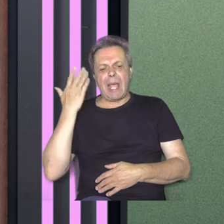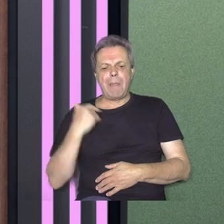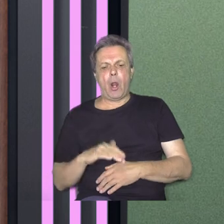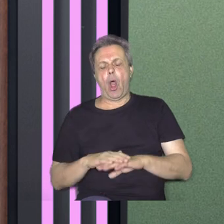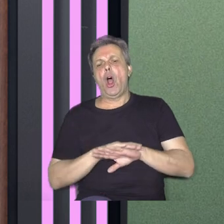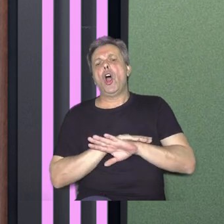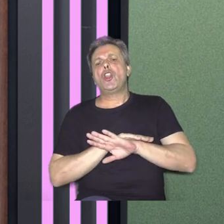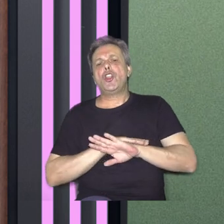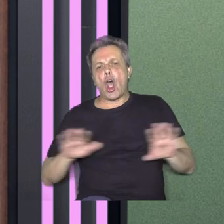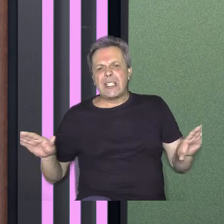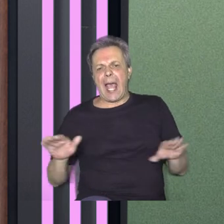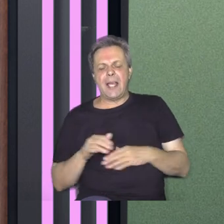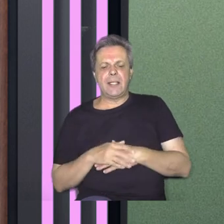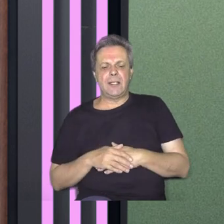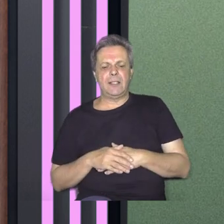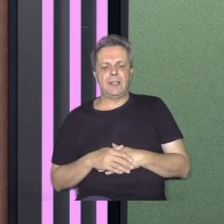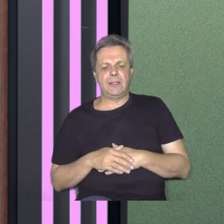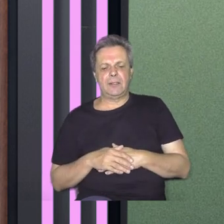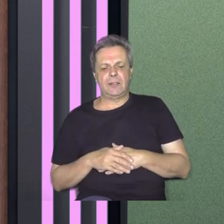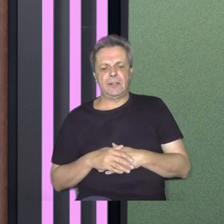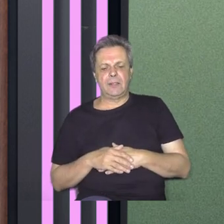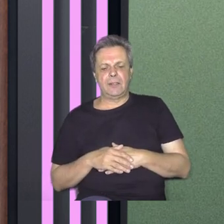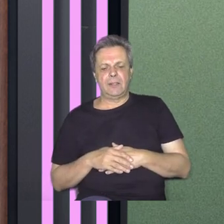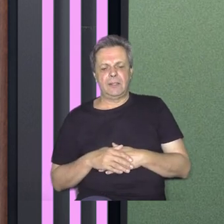bilo dosta